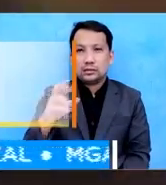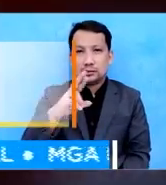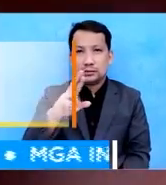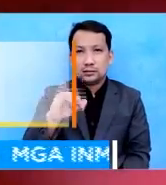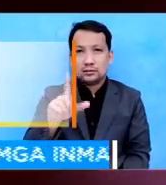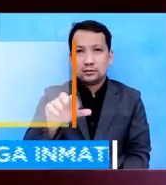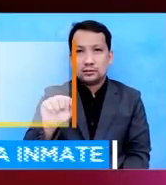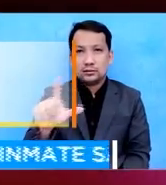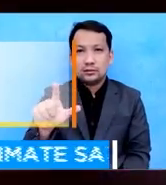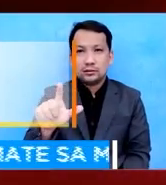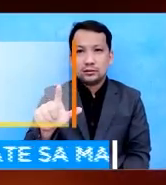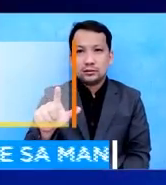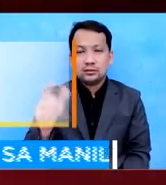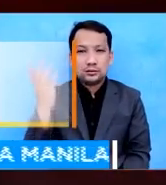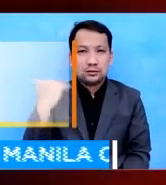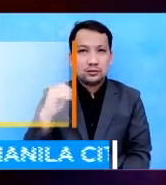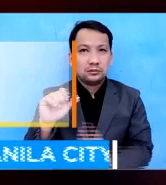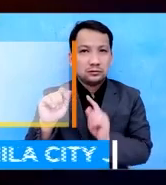Sabado.